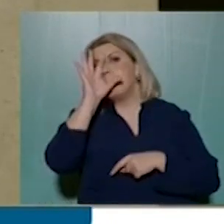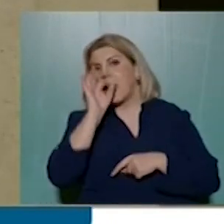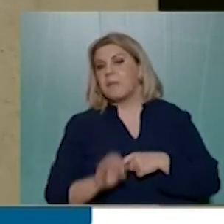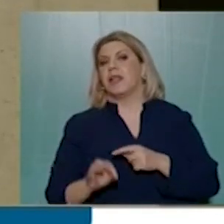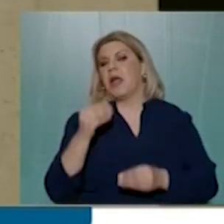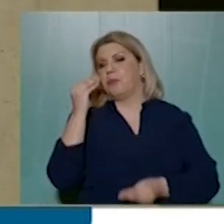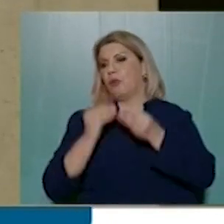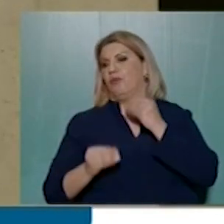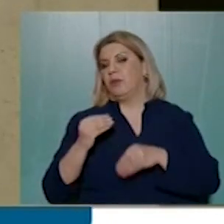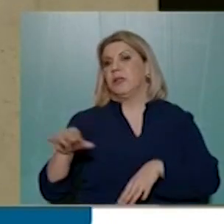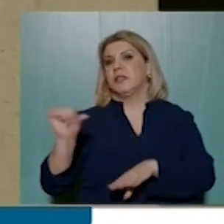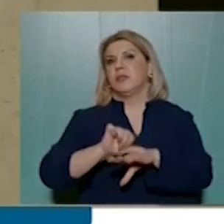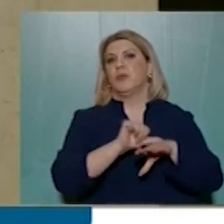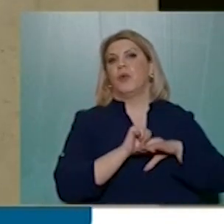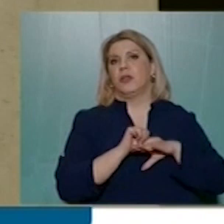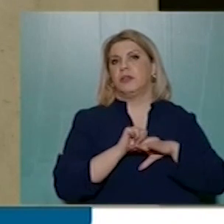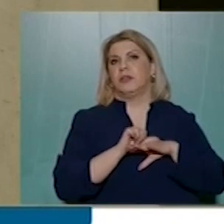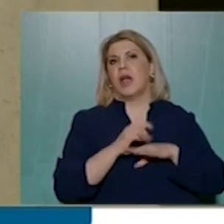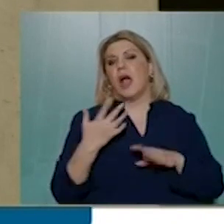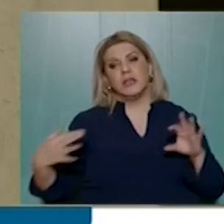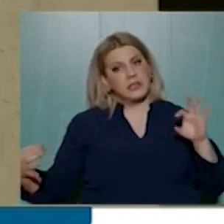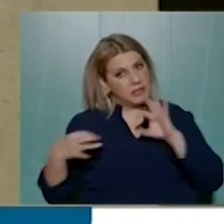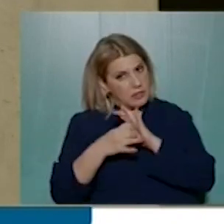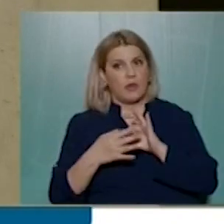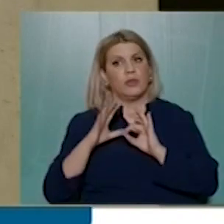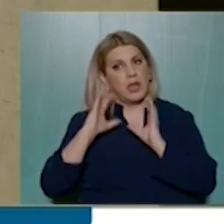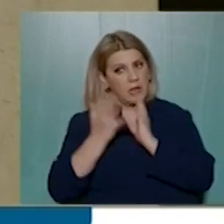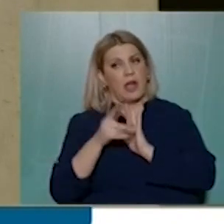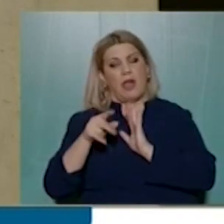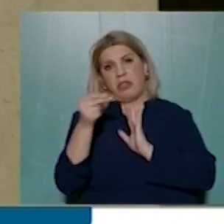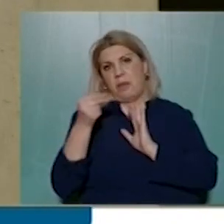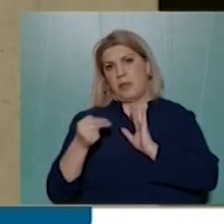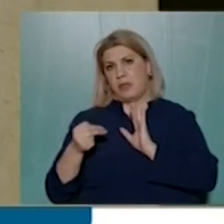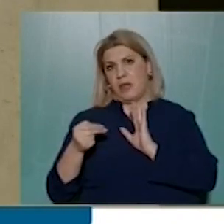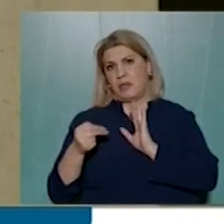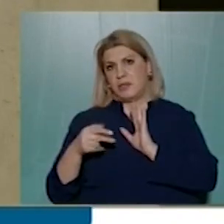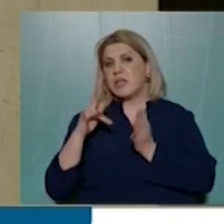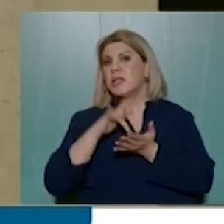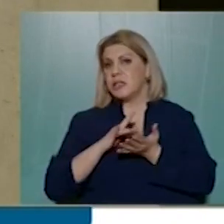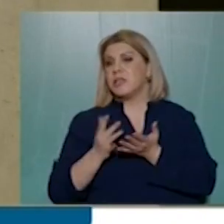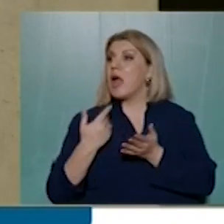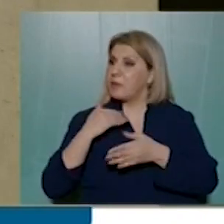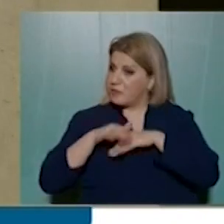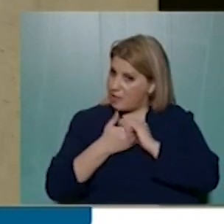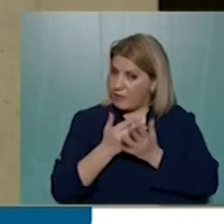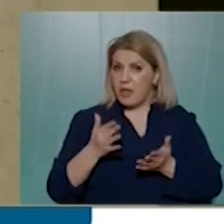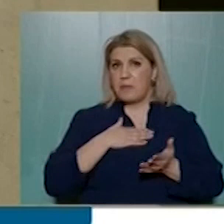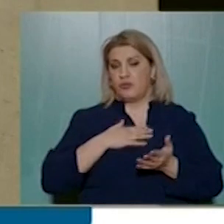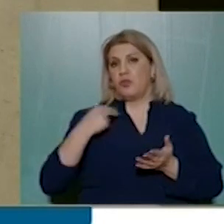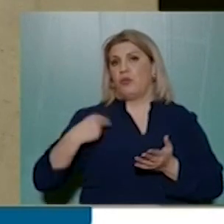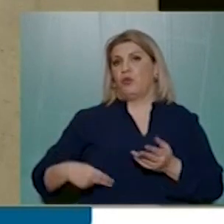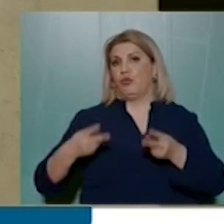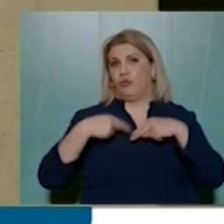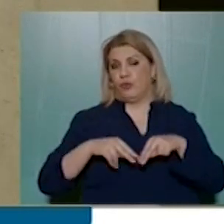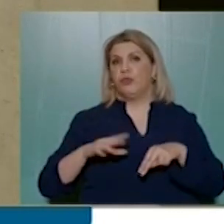προβλήματα της πόλης και αν συνδέονται και με γενικότερα ζητήματα και αν μας αφορά εδώ στο δημοτικό συμβούλιο και